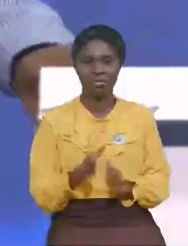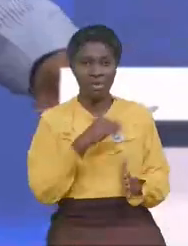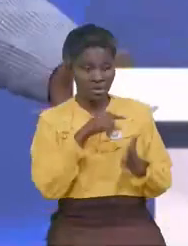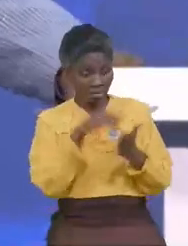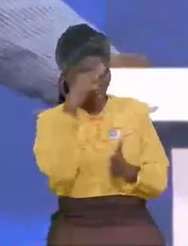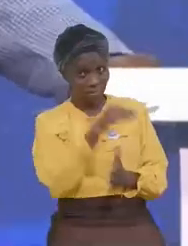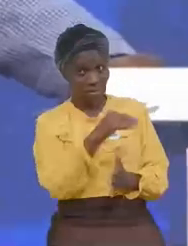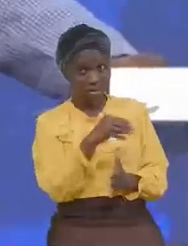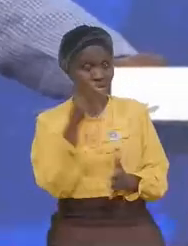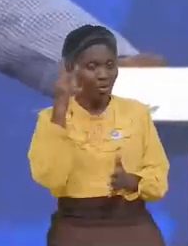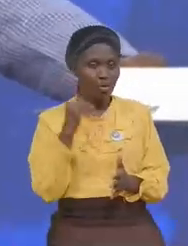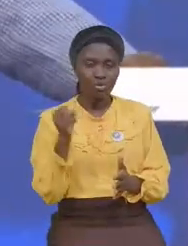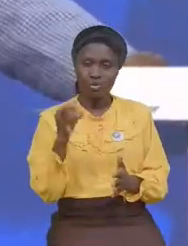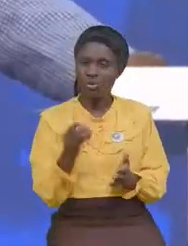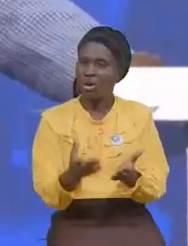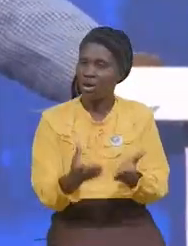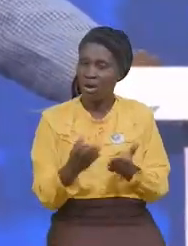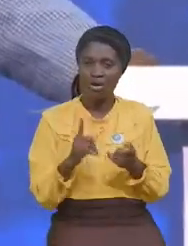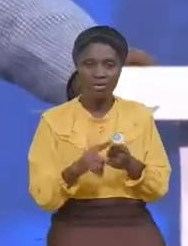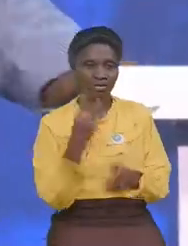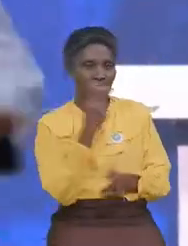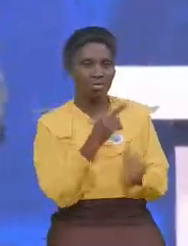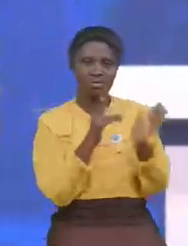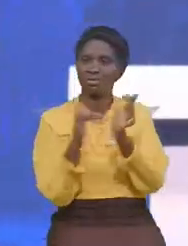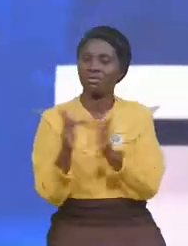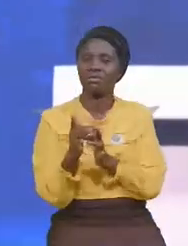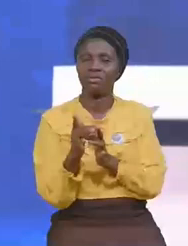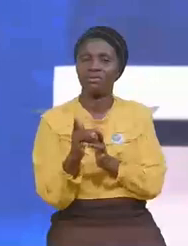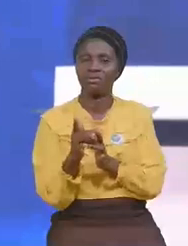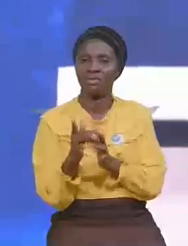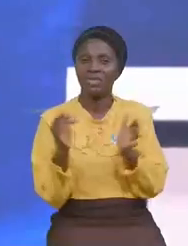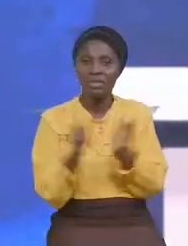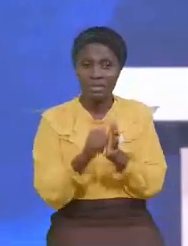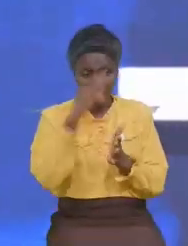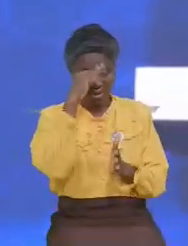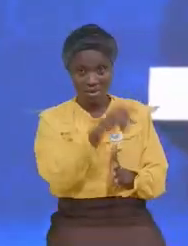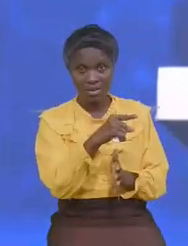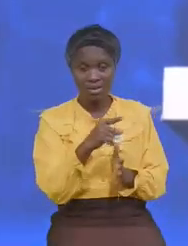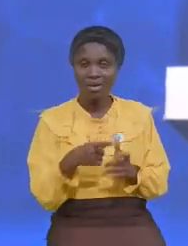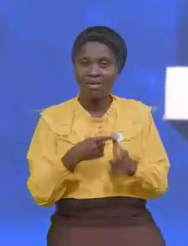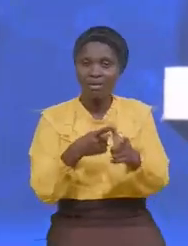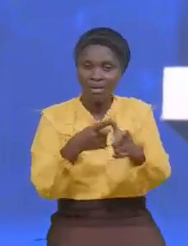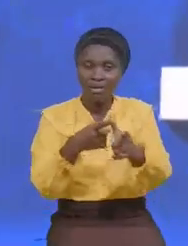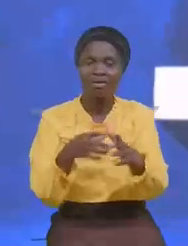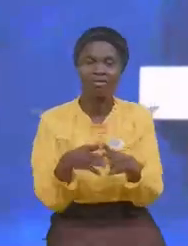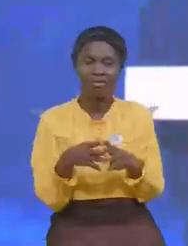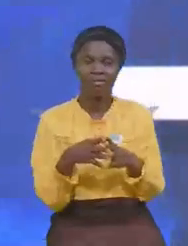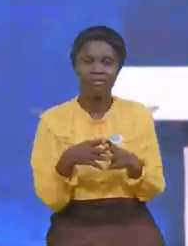Et cet homme est vraiment empressé de voir Jésus et à telle enseigne qu'il a